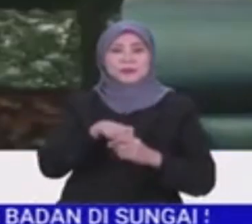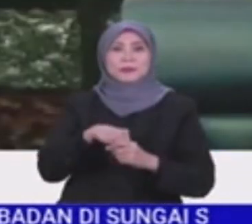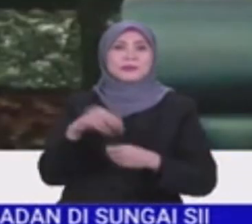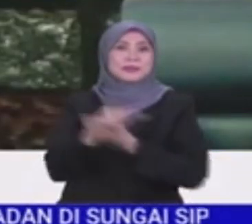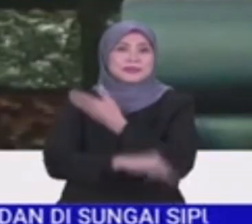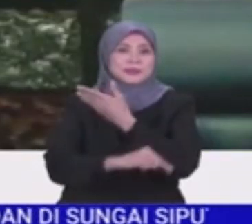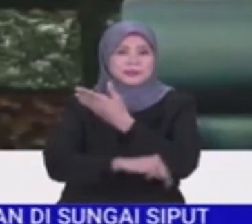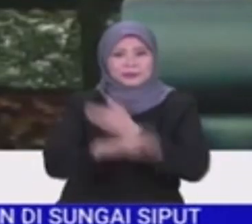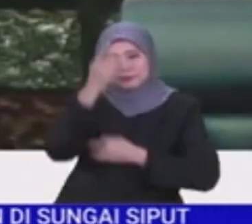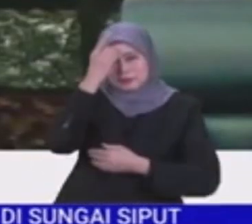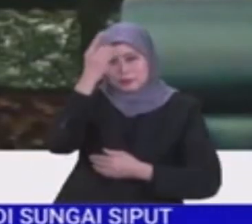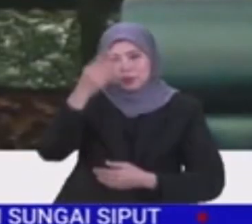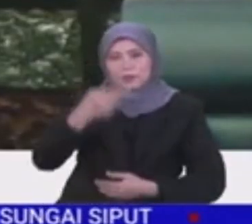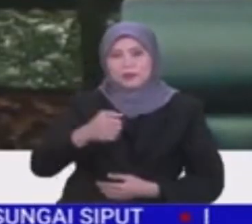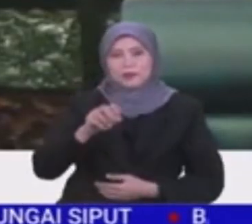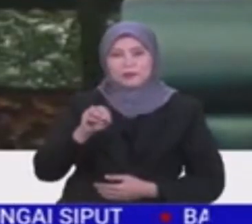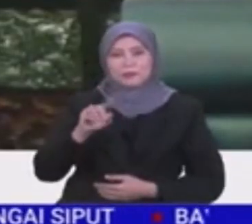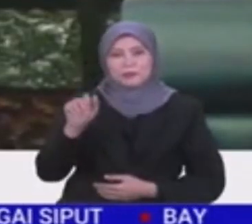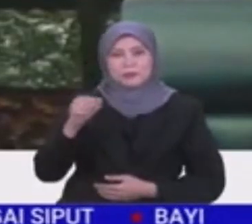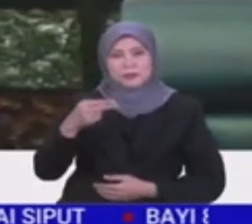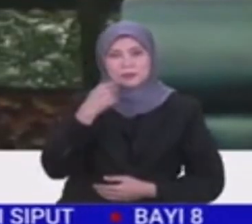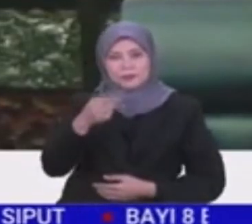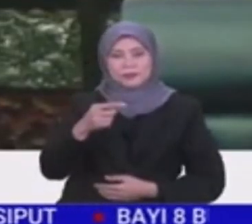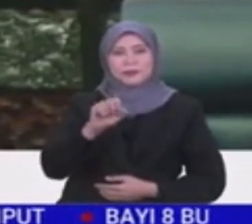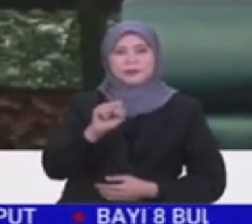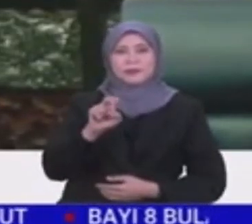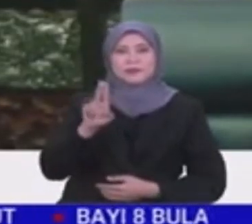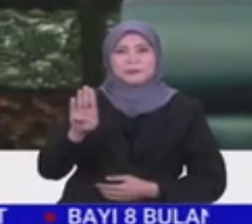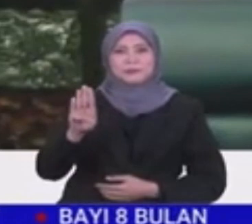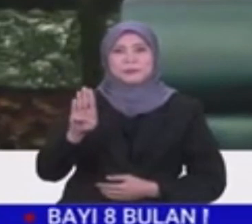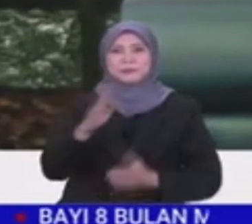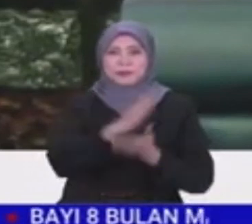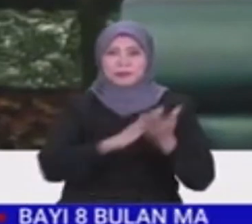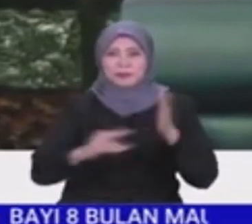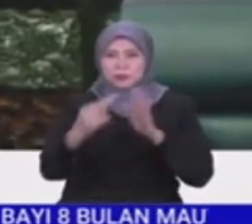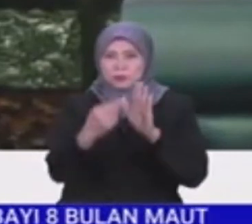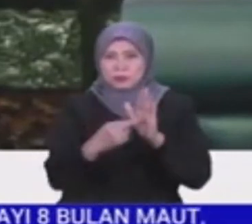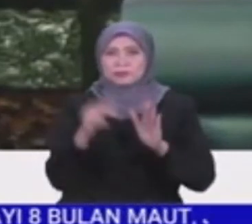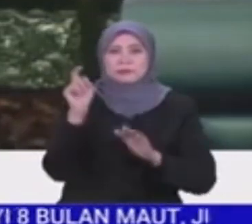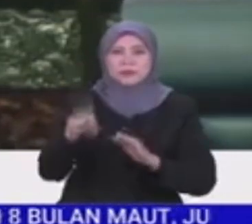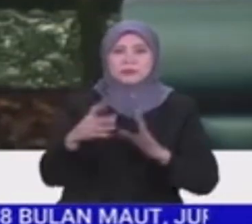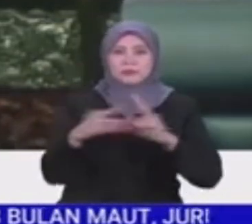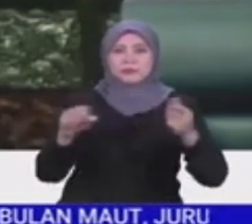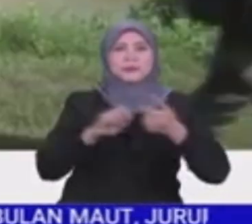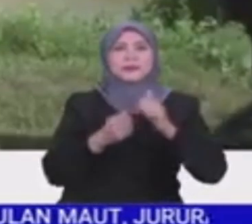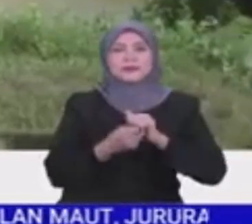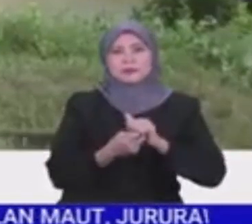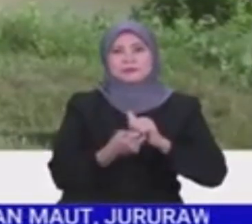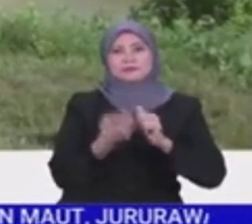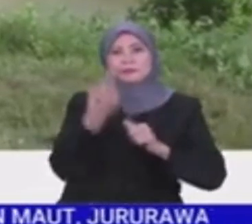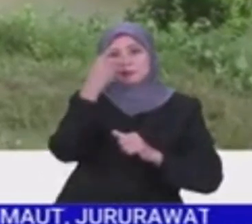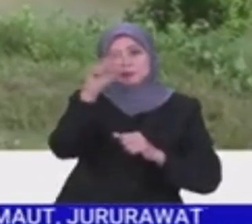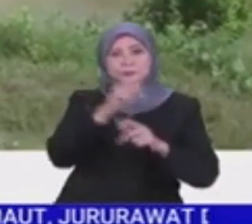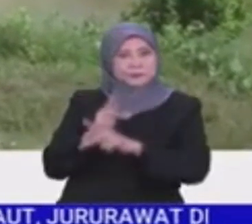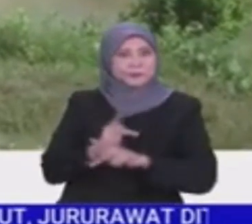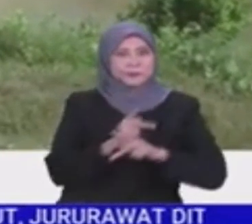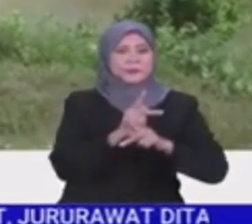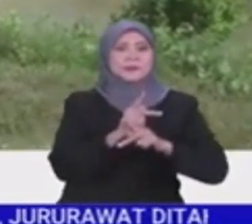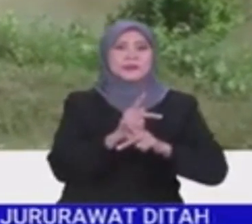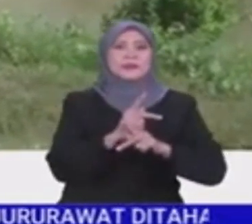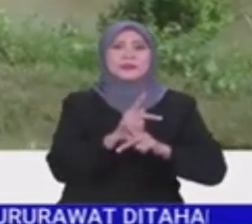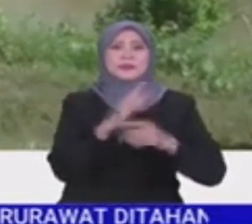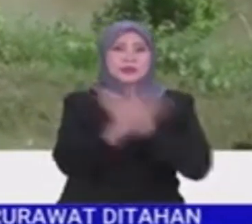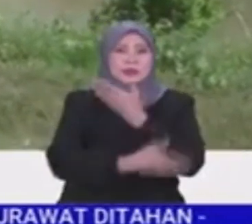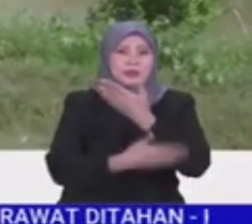Negeri Datuk si Hamzah Zainuddin berkata sub section itu perlu dilanjutkan bagi menangani ancaman terhadap kedaulatan negara keselamatan